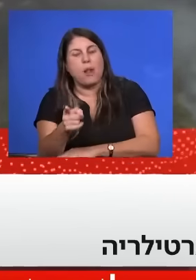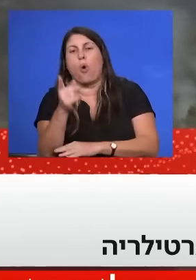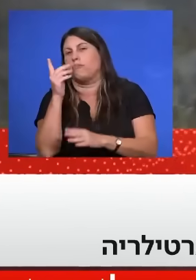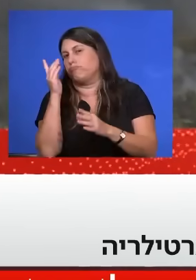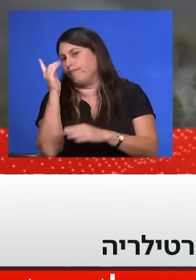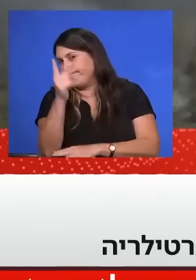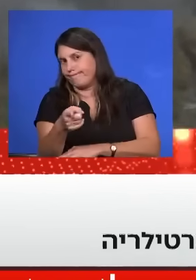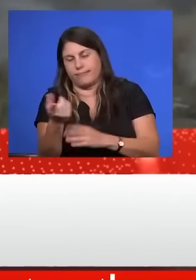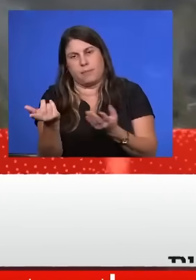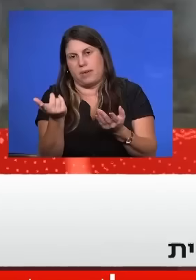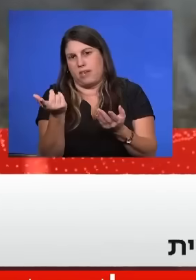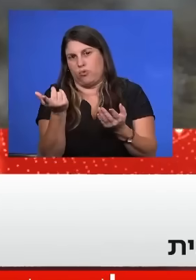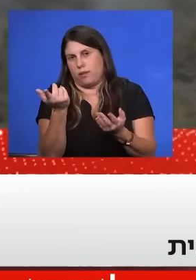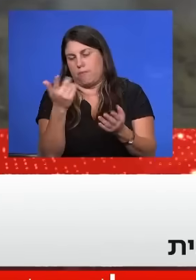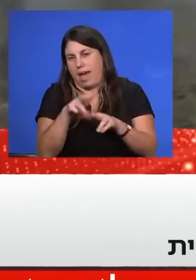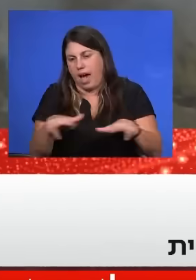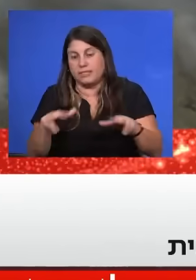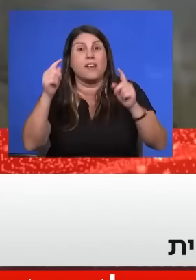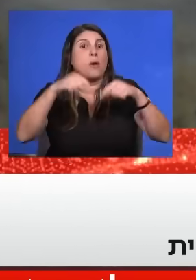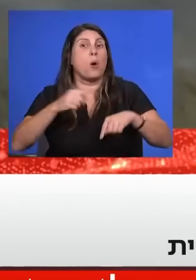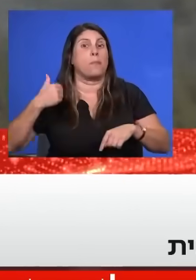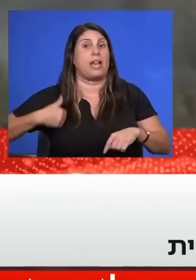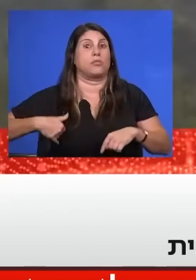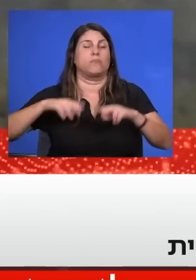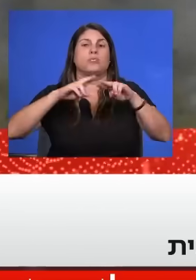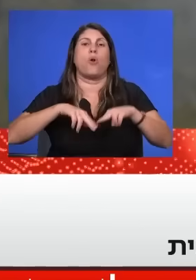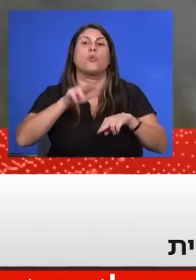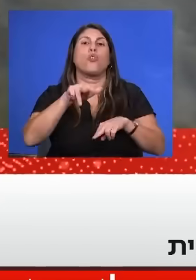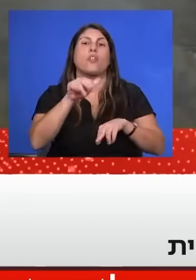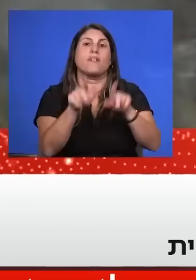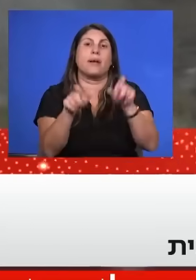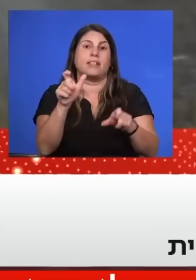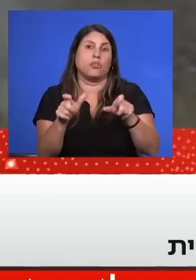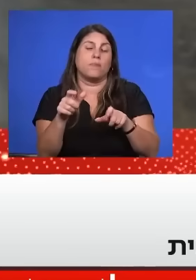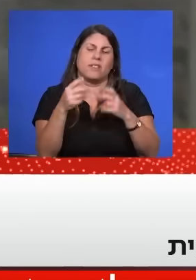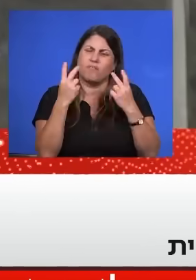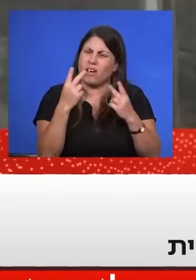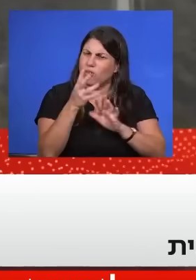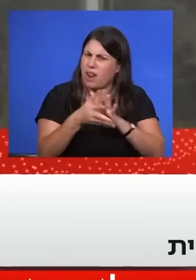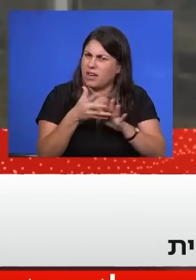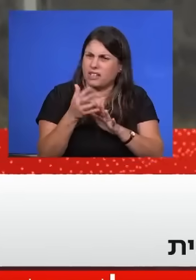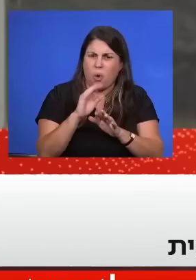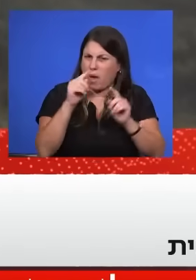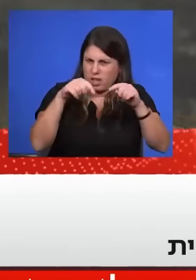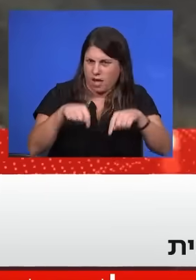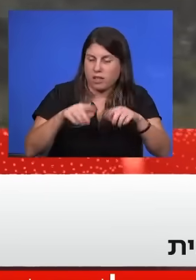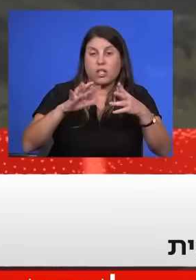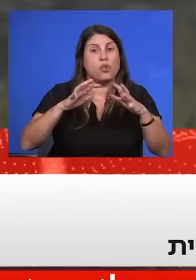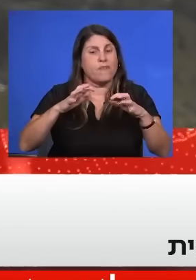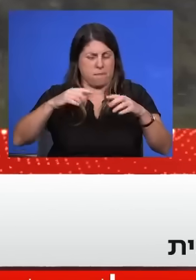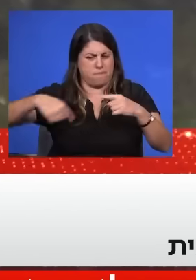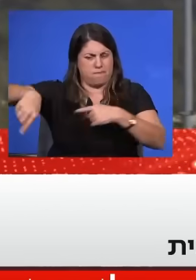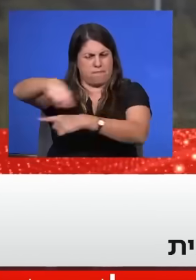שמונה נותרו כ-3,000 איש, ומיכל, חשוב לציין, לא רק כאן היישובים של קו העימות צמודי הגדר